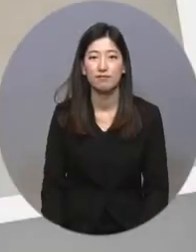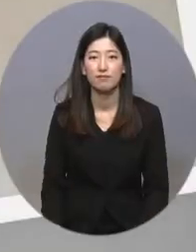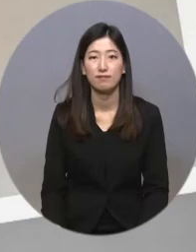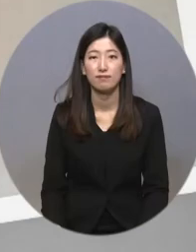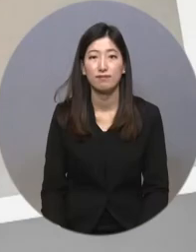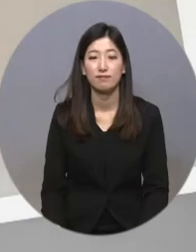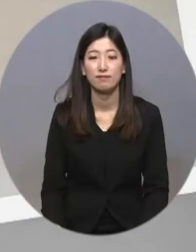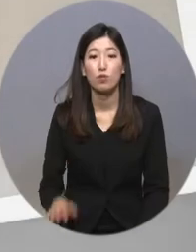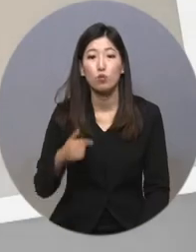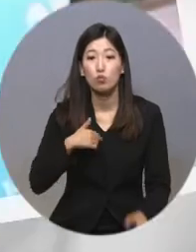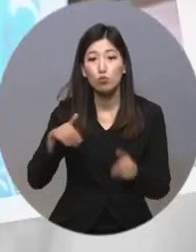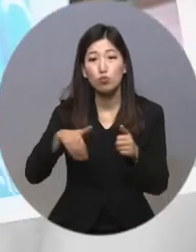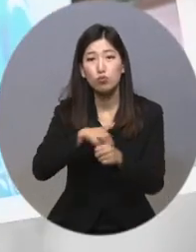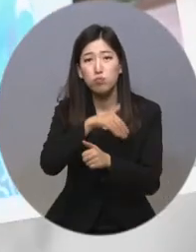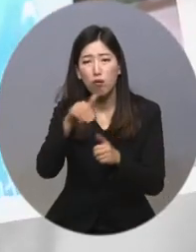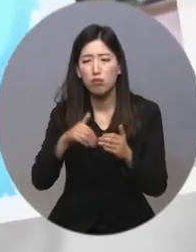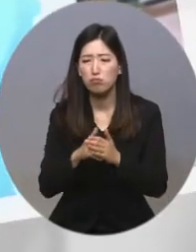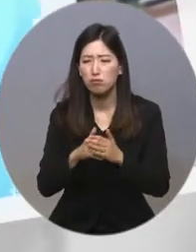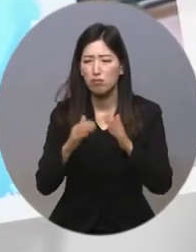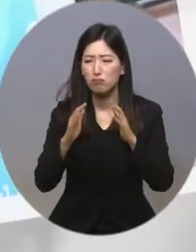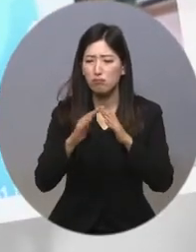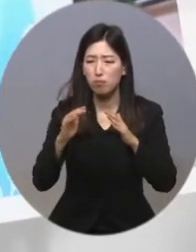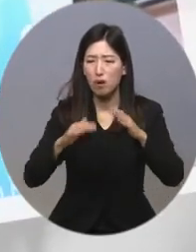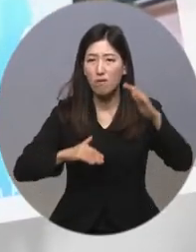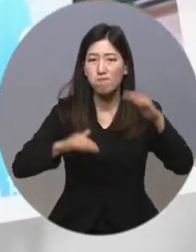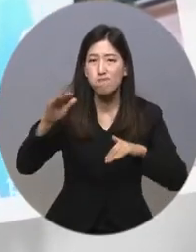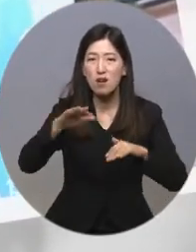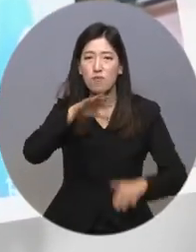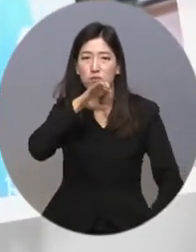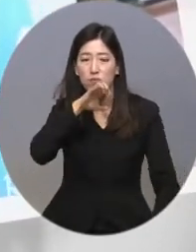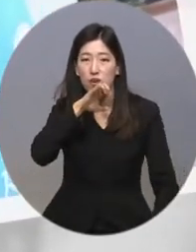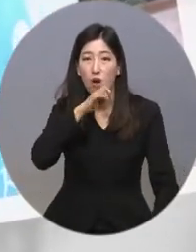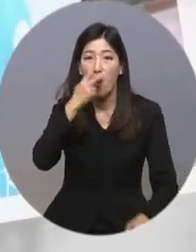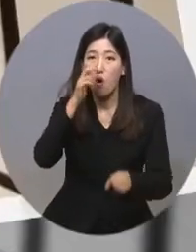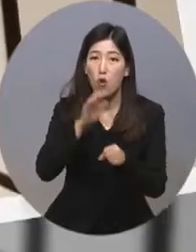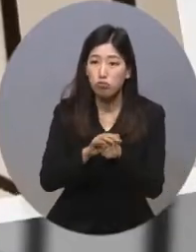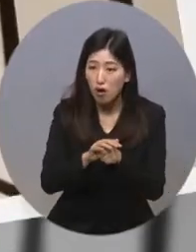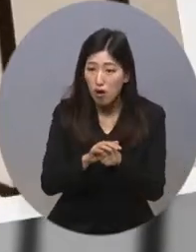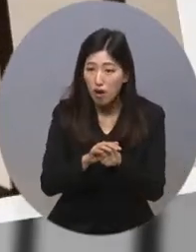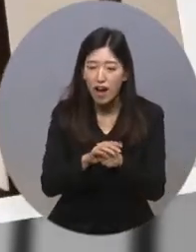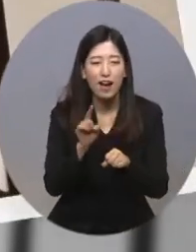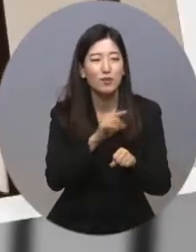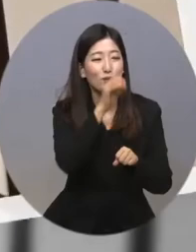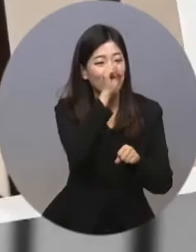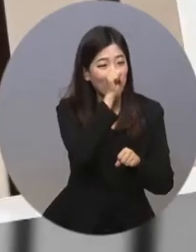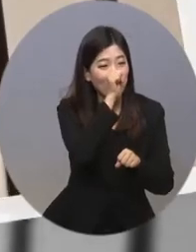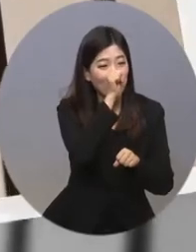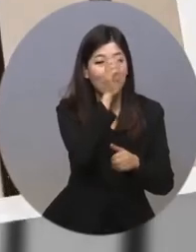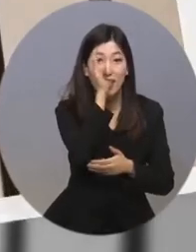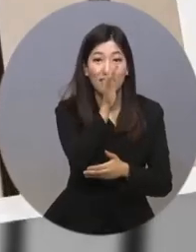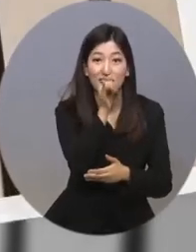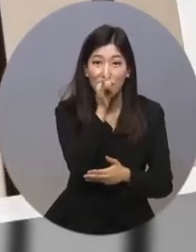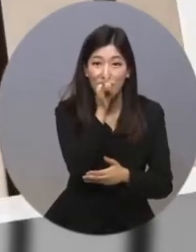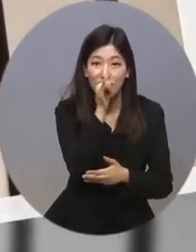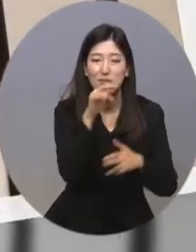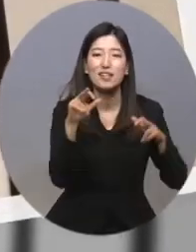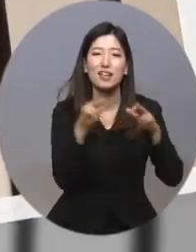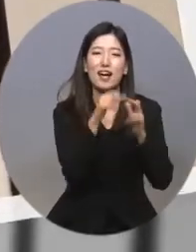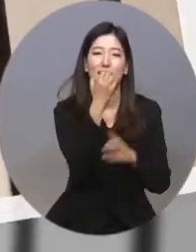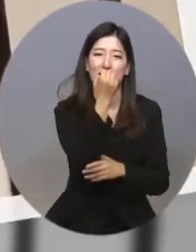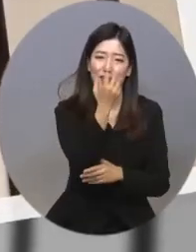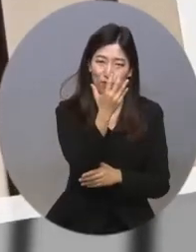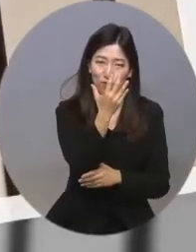우리 주변에서 일어나는 불공정한 사례부터 억울한 사연, 따뜻한 미담까지 장애인신문과